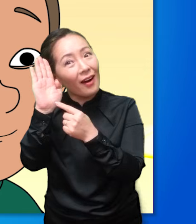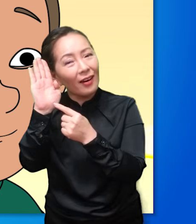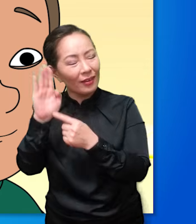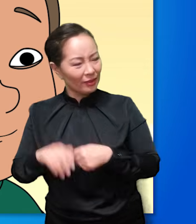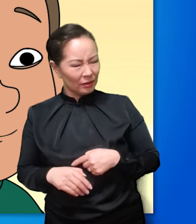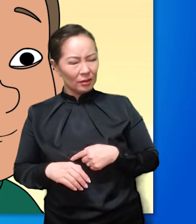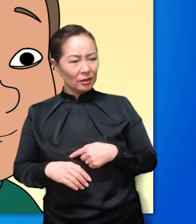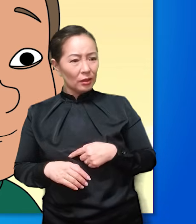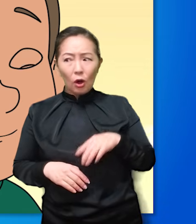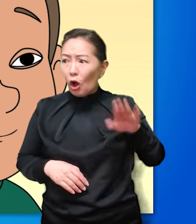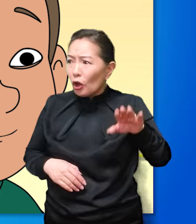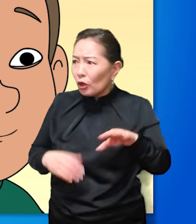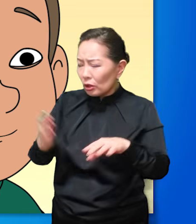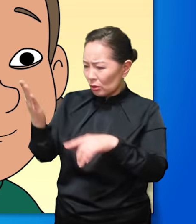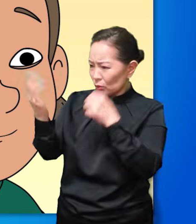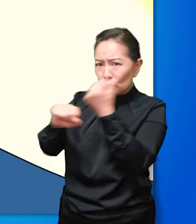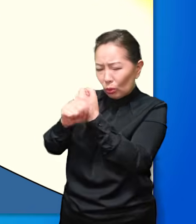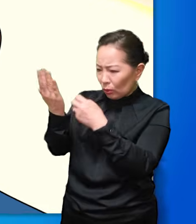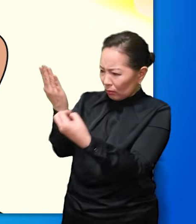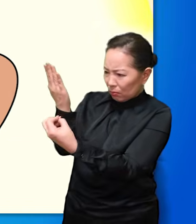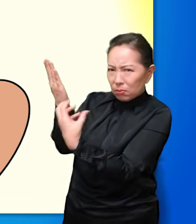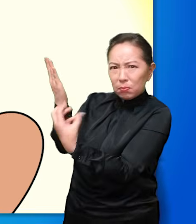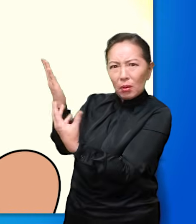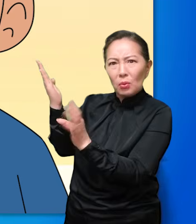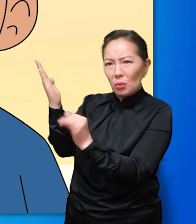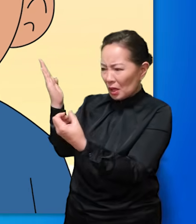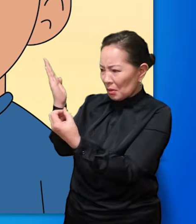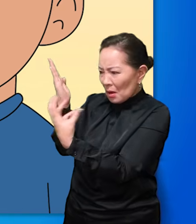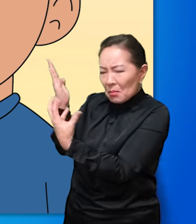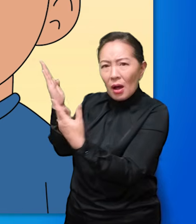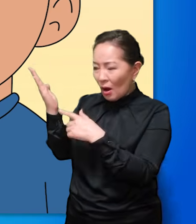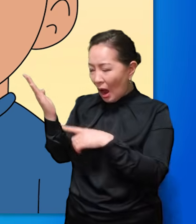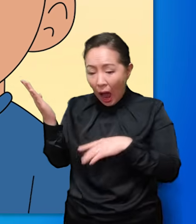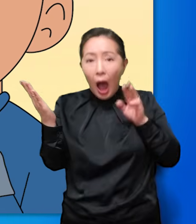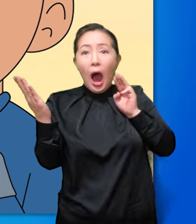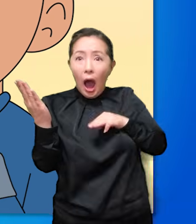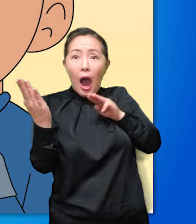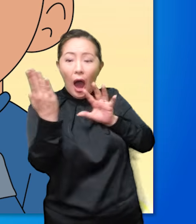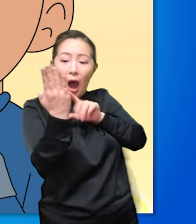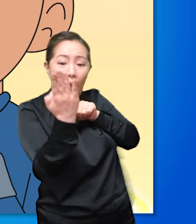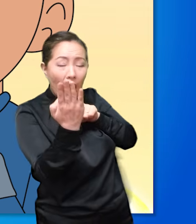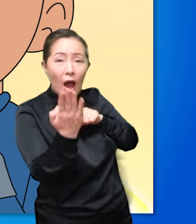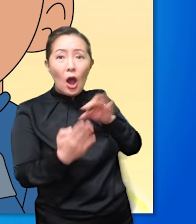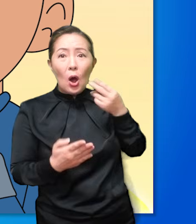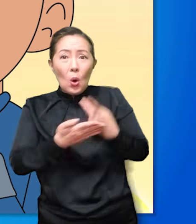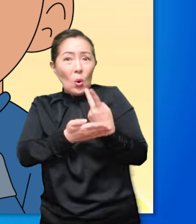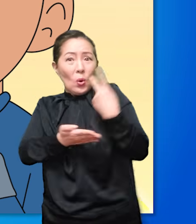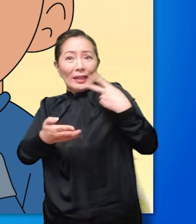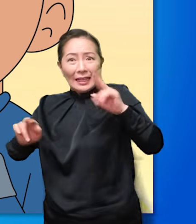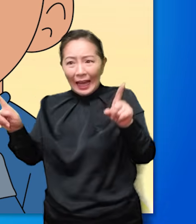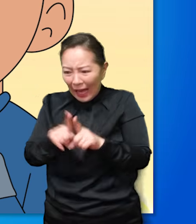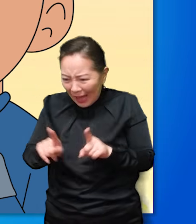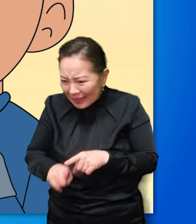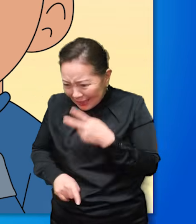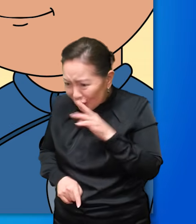Найзуудаа, тэр буланд гэрэлтэй байна уу да? Тийм байна. Яа, хідүүлээ бүр үлгэрт гардаг шиг юм болоод